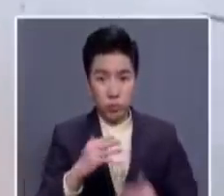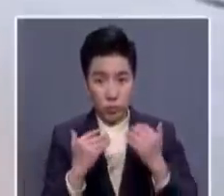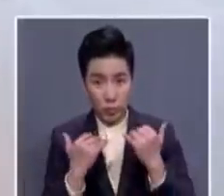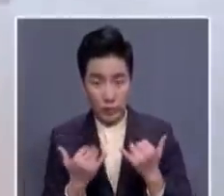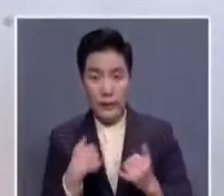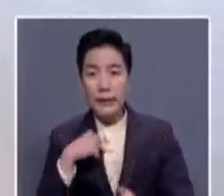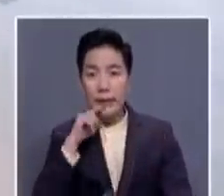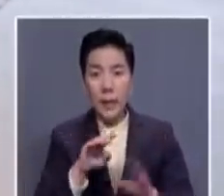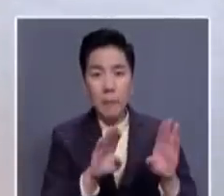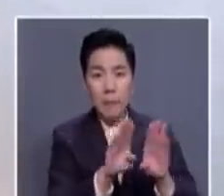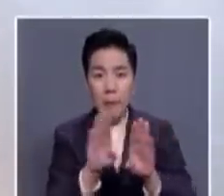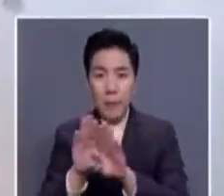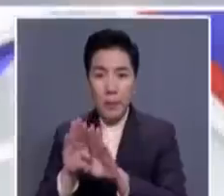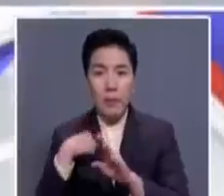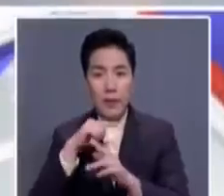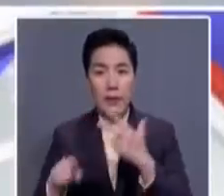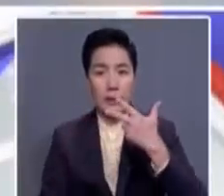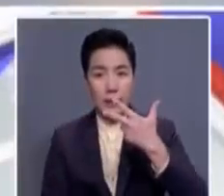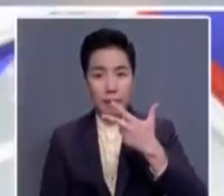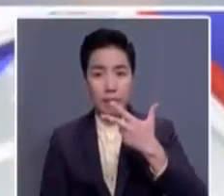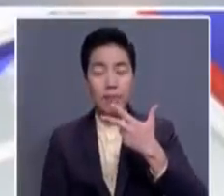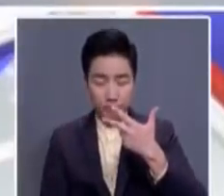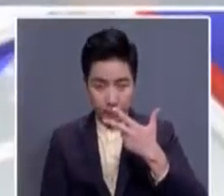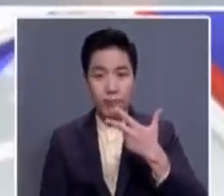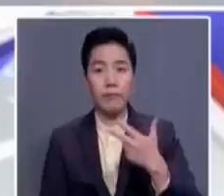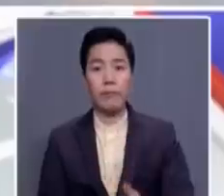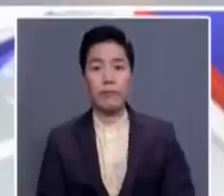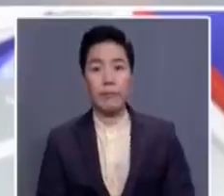ได้สั่งปิดไปแล้ว3แห่งค่ะคุณนัทอาภาคุณธีรวัฒน์คะ ขอบคุณคุณ